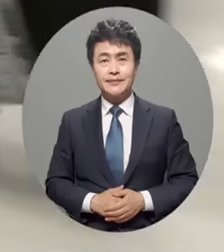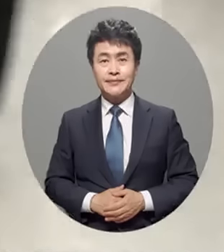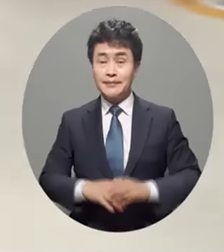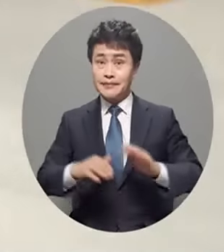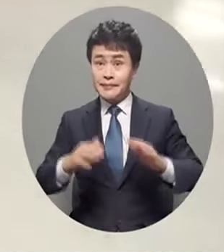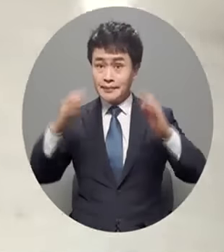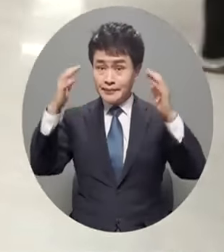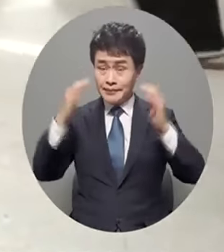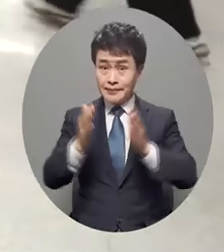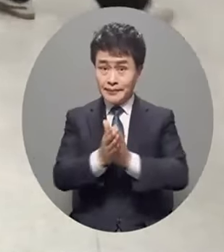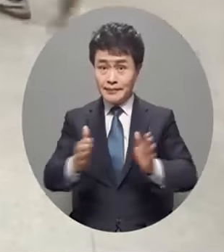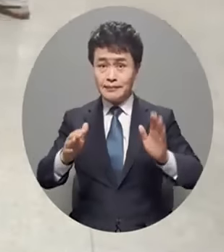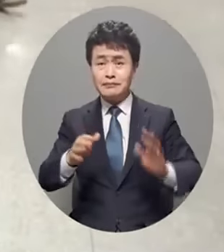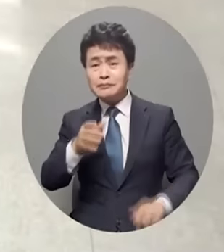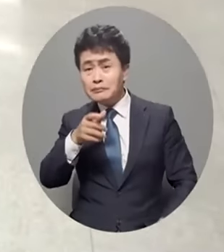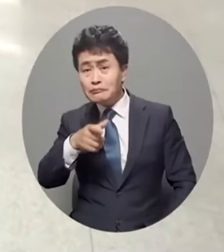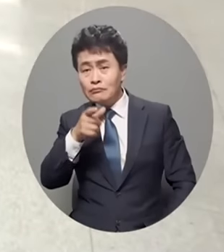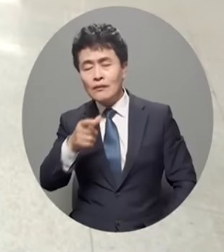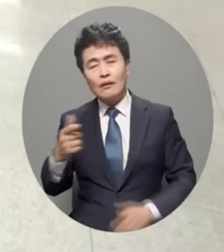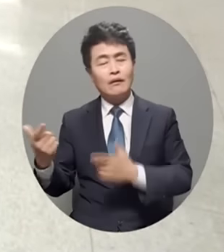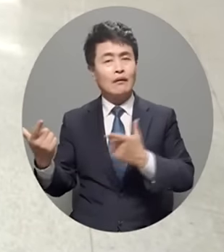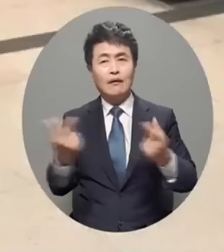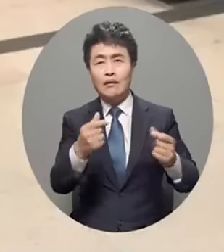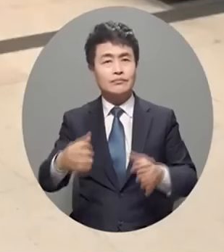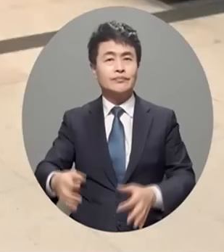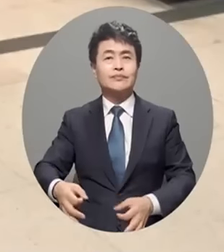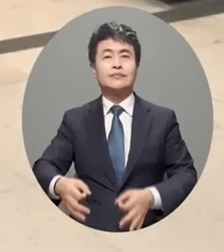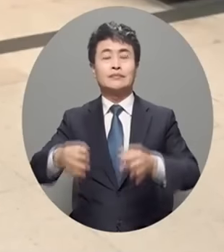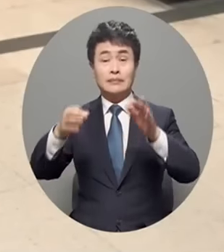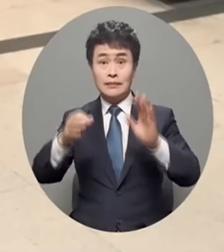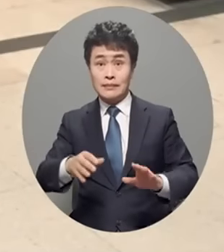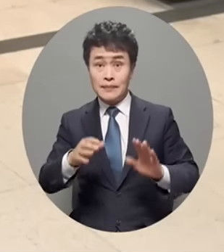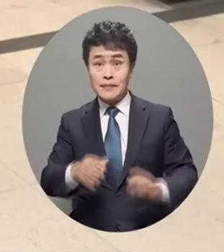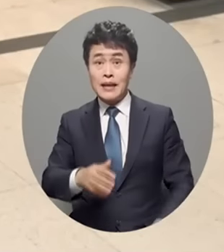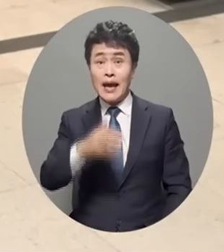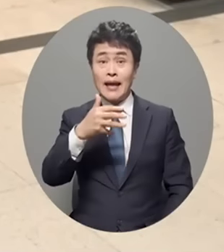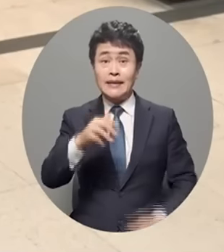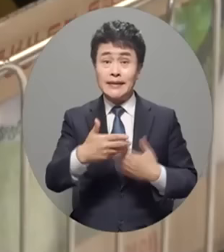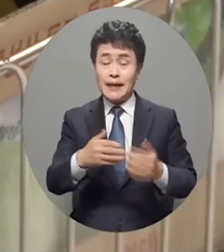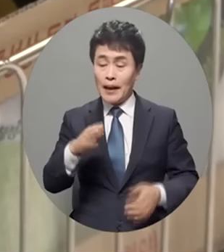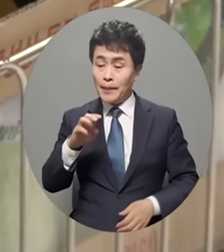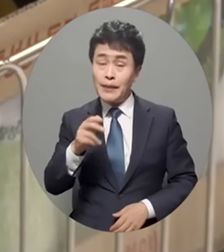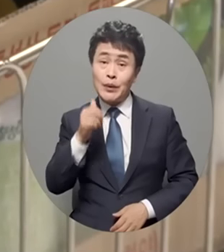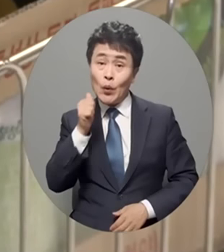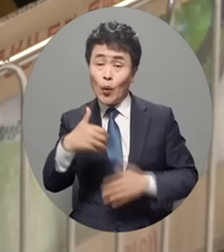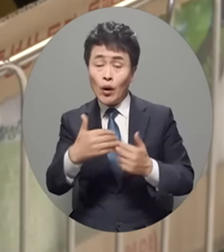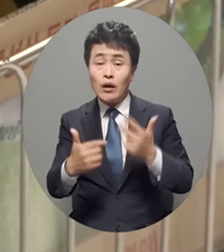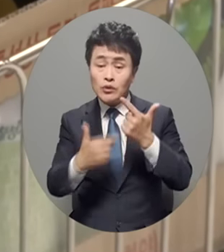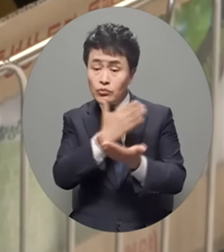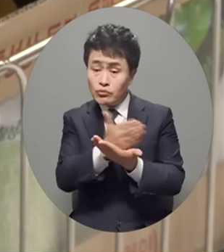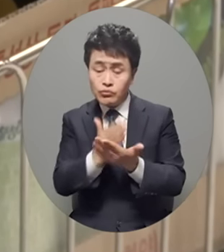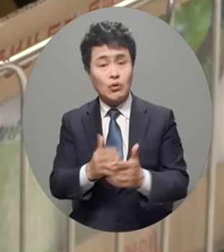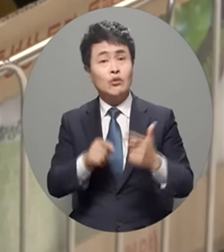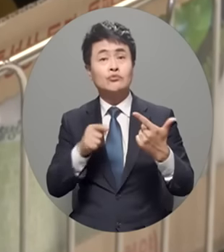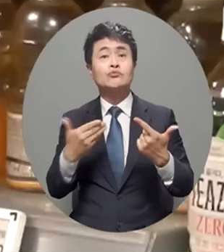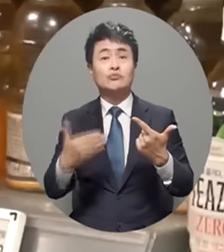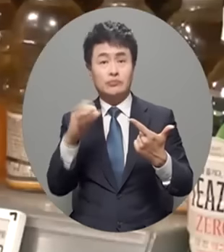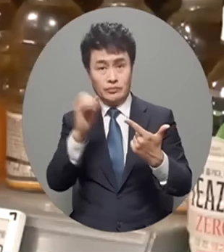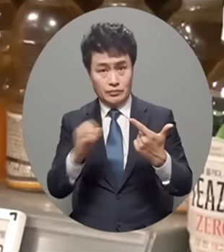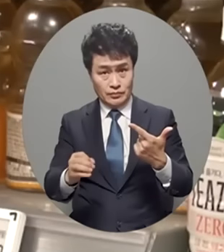여름의 시작과 함께 음료수 가격이 줄줄이 올랐습니다. 칠성 사이다와 펩시콜라 등 6개 음료는 평균